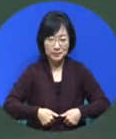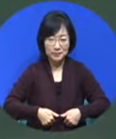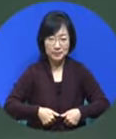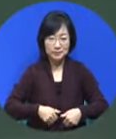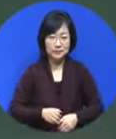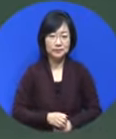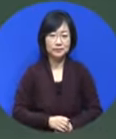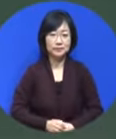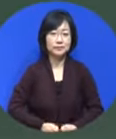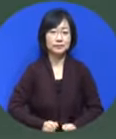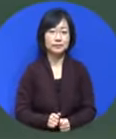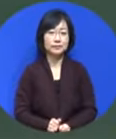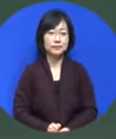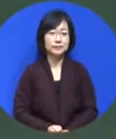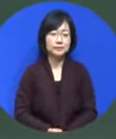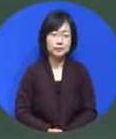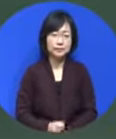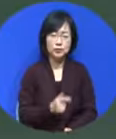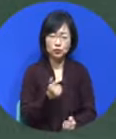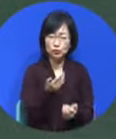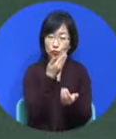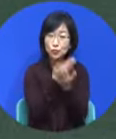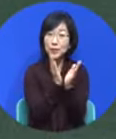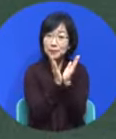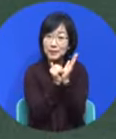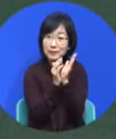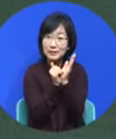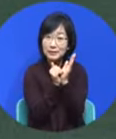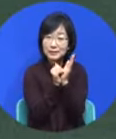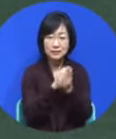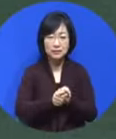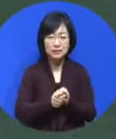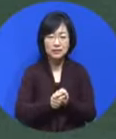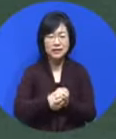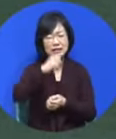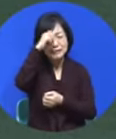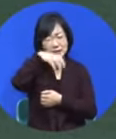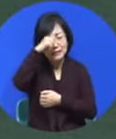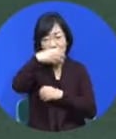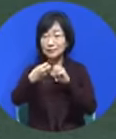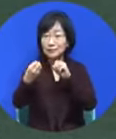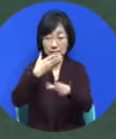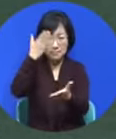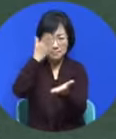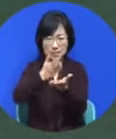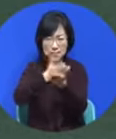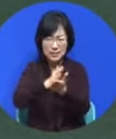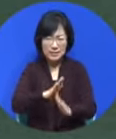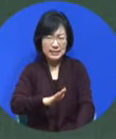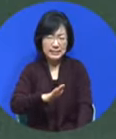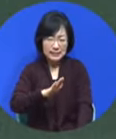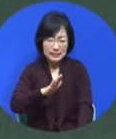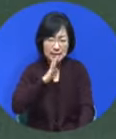일어이 입 닌의 비을